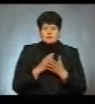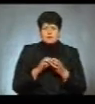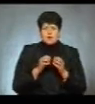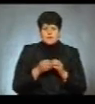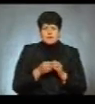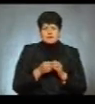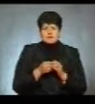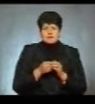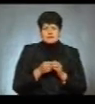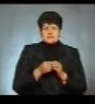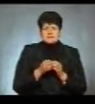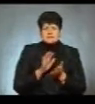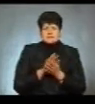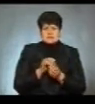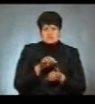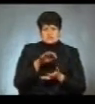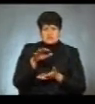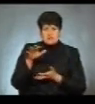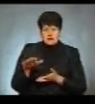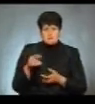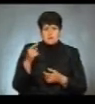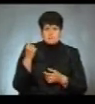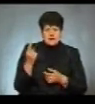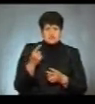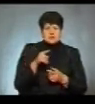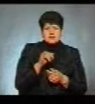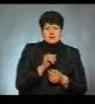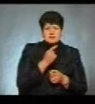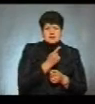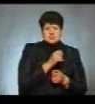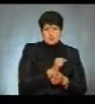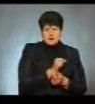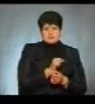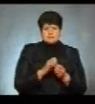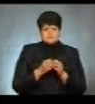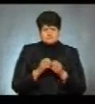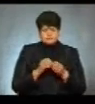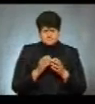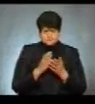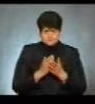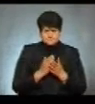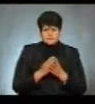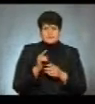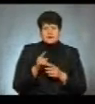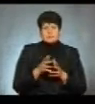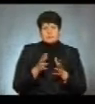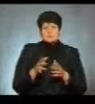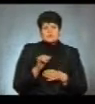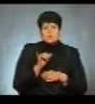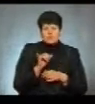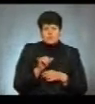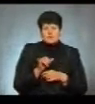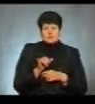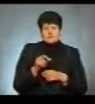із смітниками, де між першим і першим А йде нестиковка. Кажу, тим більше у вас там від